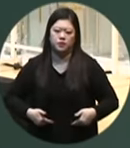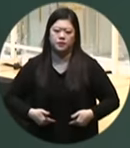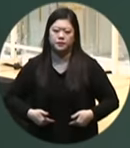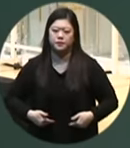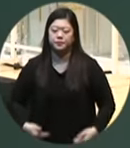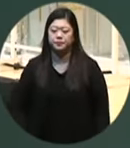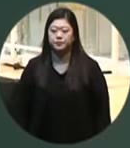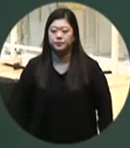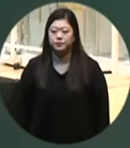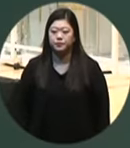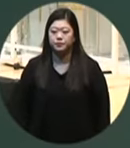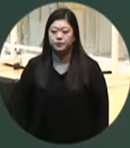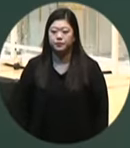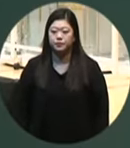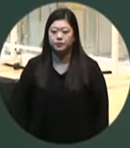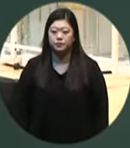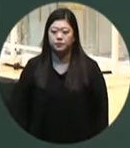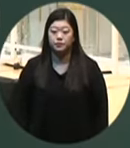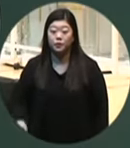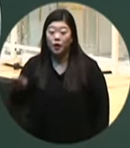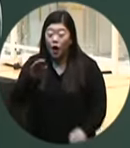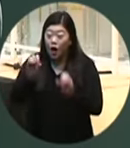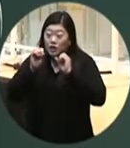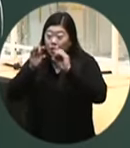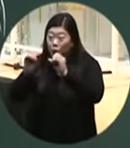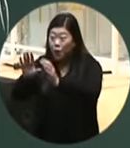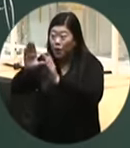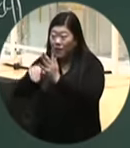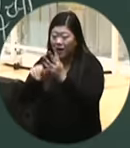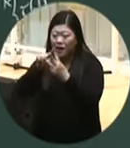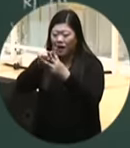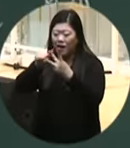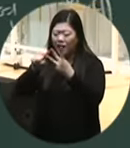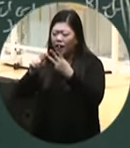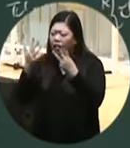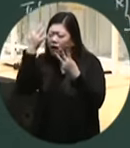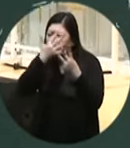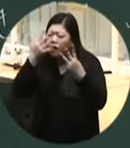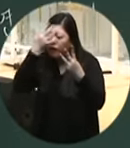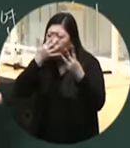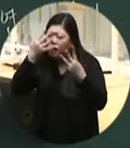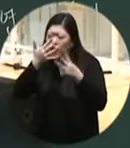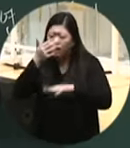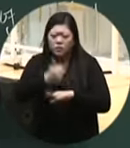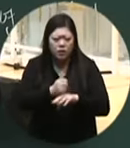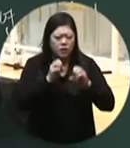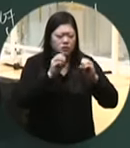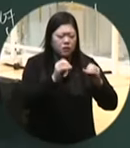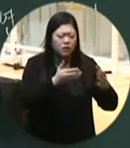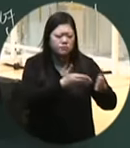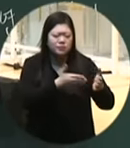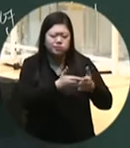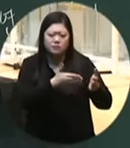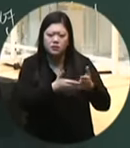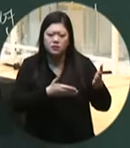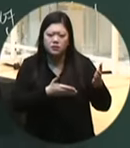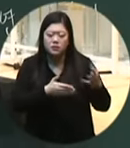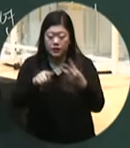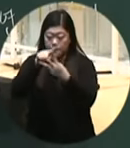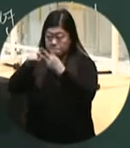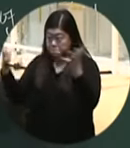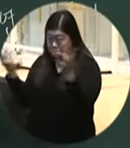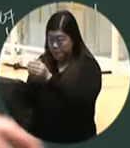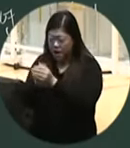everywhere. 자, 여러분 전도자 여러분 이걸 못 보니까 전도를 못 해요. 전도 현장 가서도 이걸 봐야 돼요. This is the reason why evangelists go out to the field and they